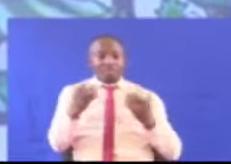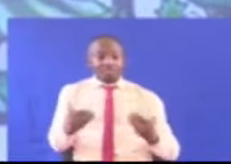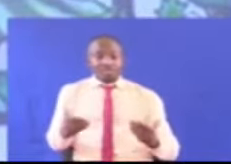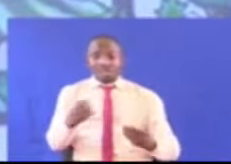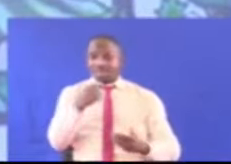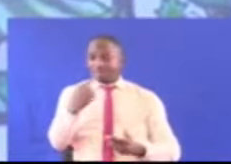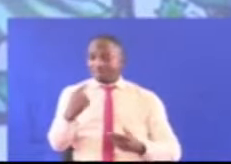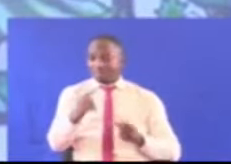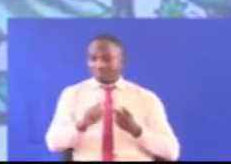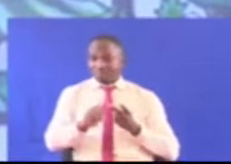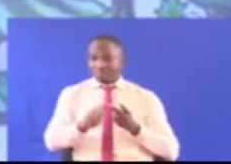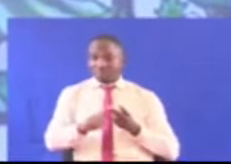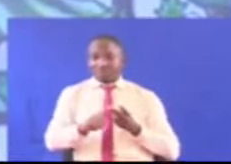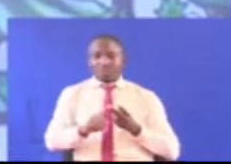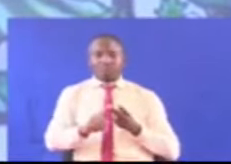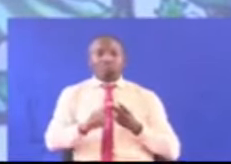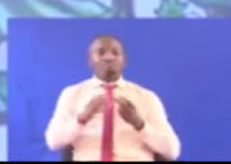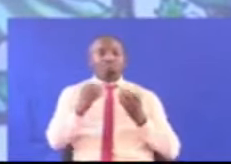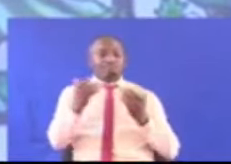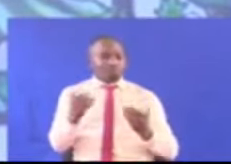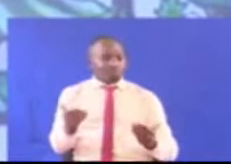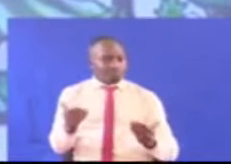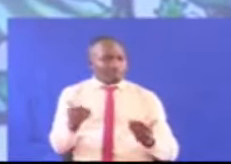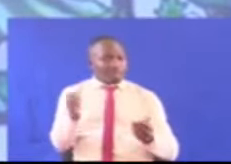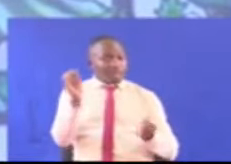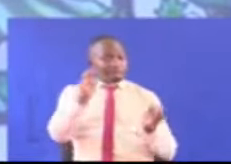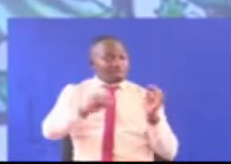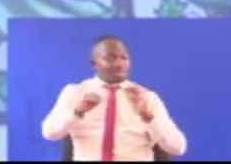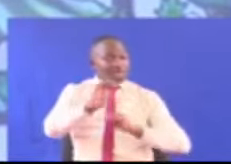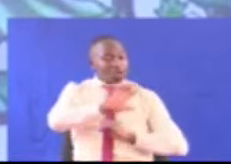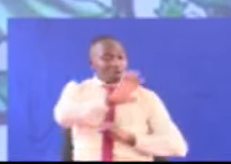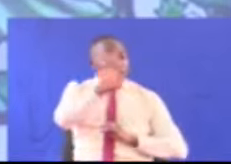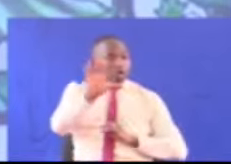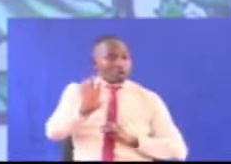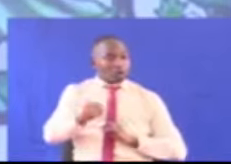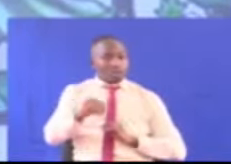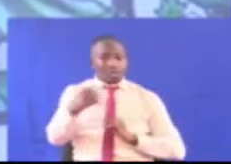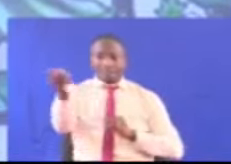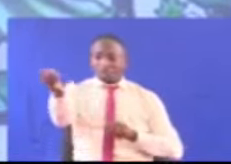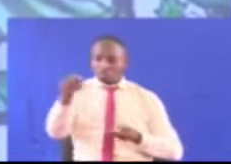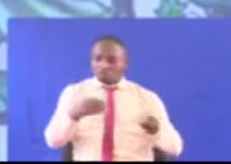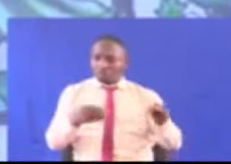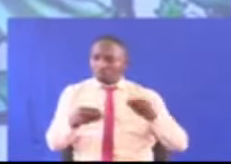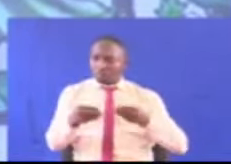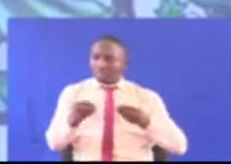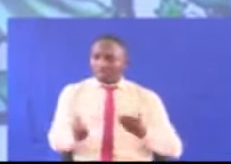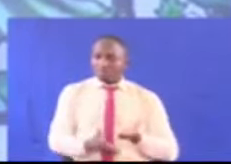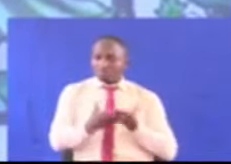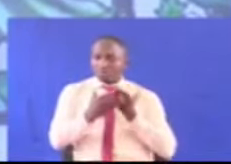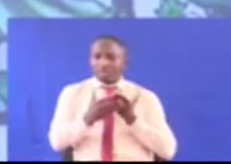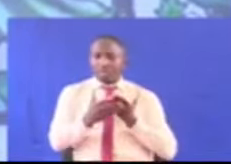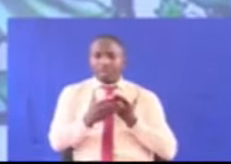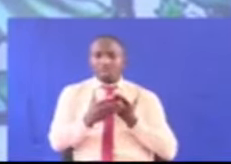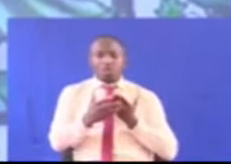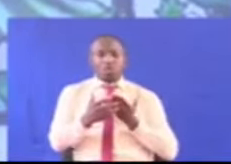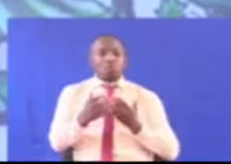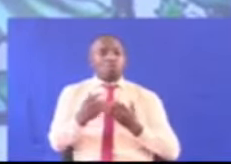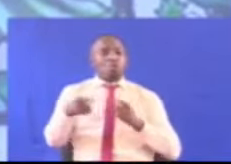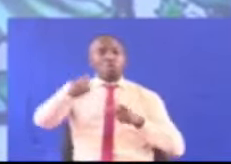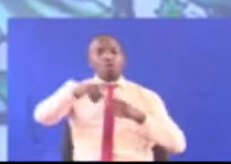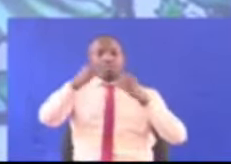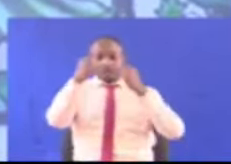niseme tumetaja huko uwakilishi, lakini michango yote iliyotolewa ilitufanya tutie bidii kwenye kutafuta